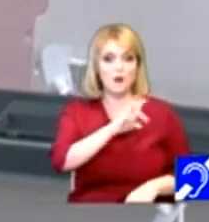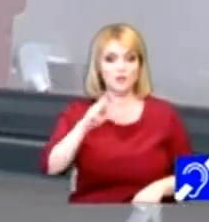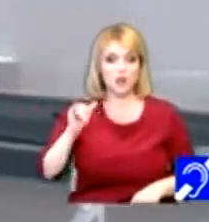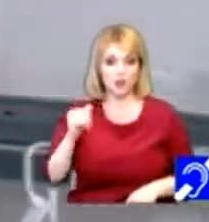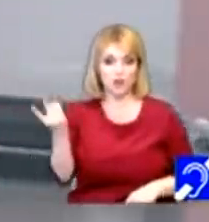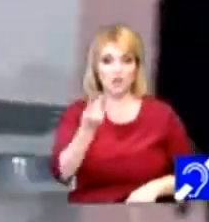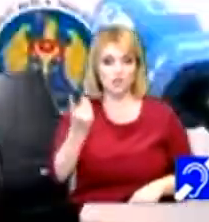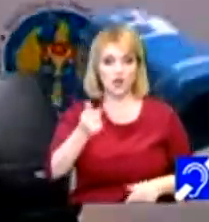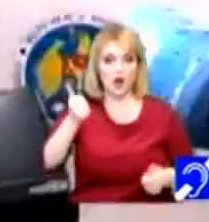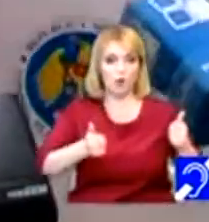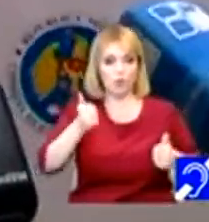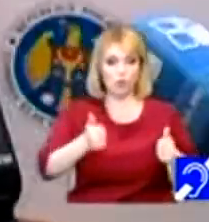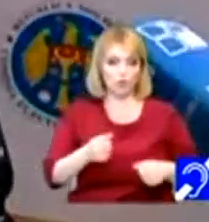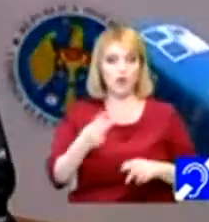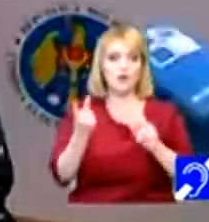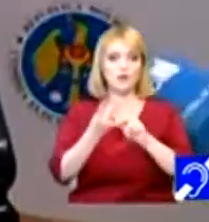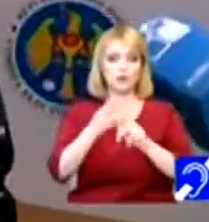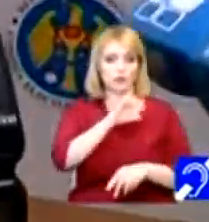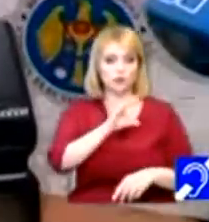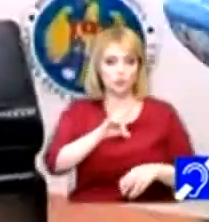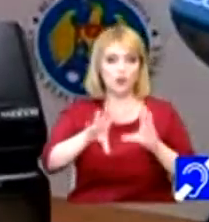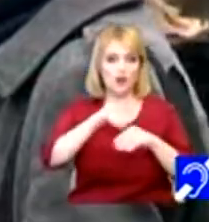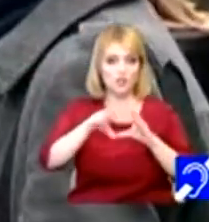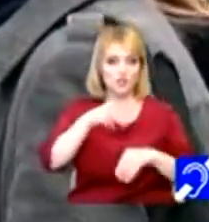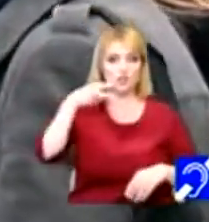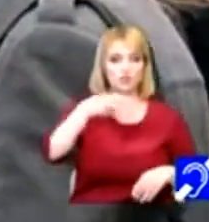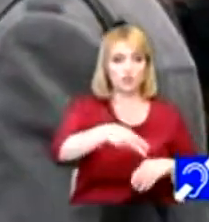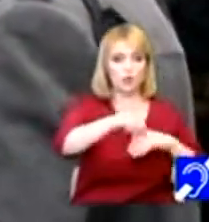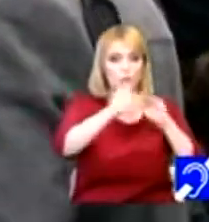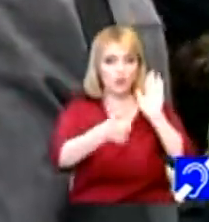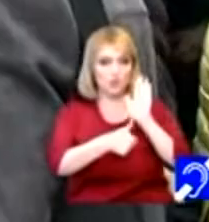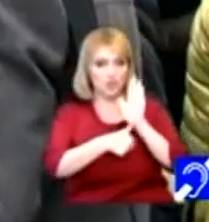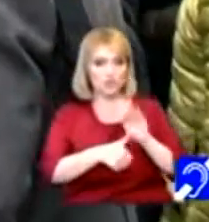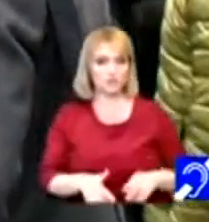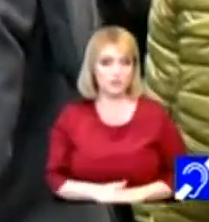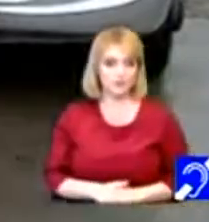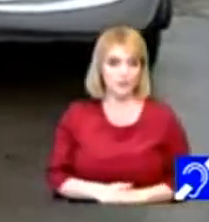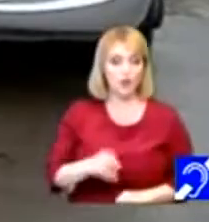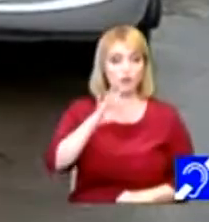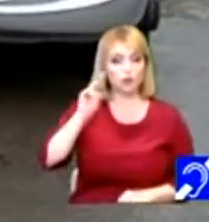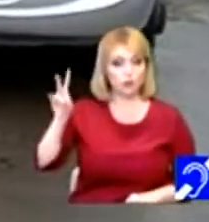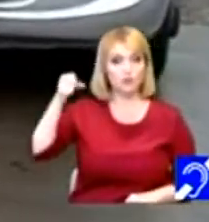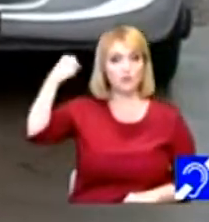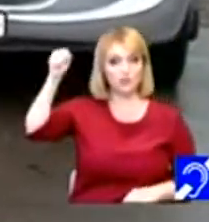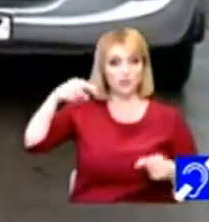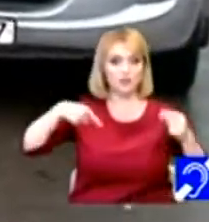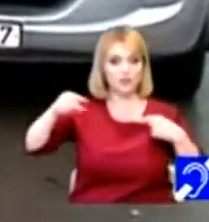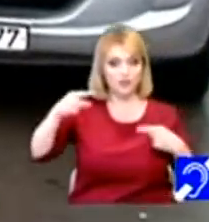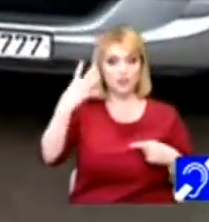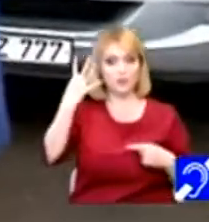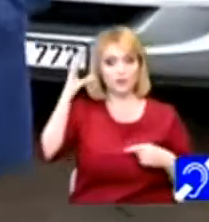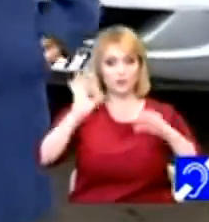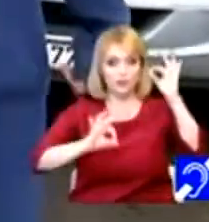Igor Dodon au concurat în turul 2 pentru alegerile prezidențiale din 2016, în urma cărora Dodon a câștigat cu o diferență de